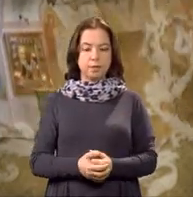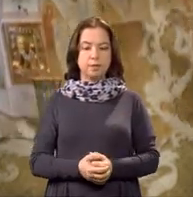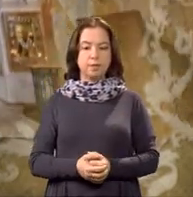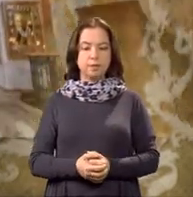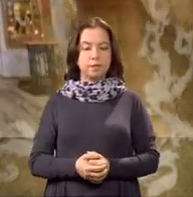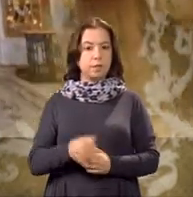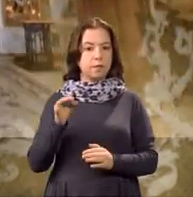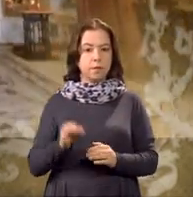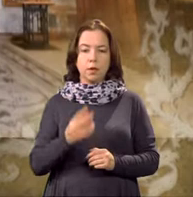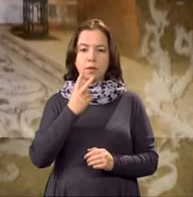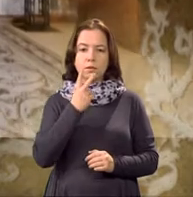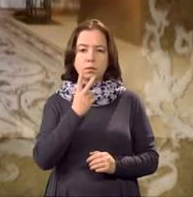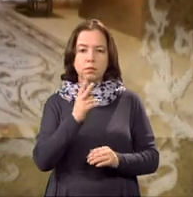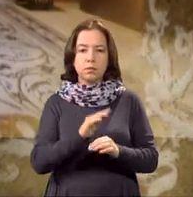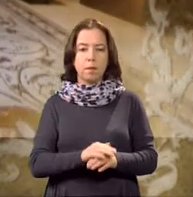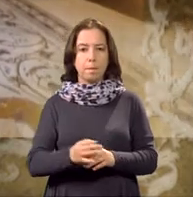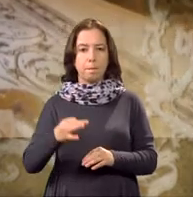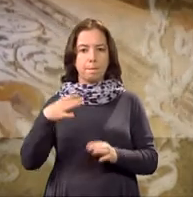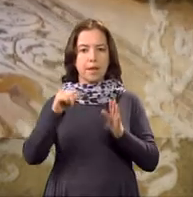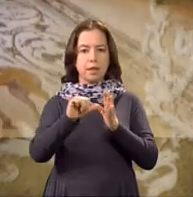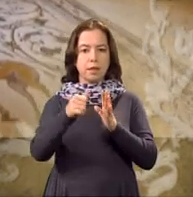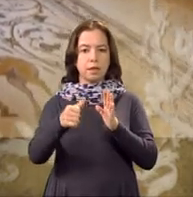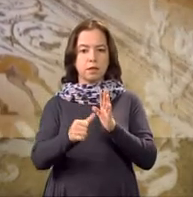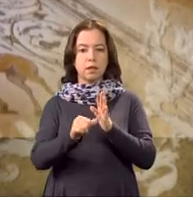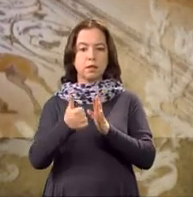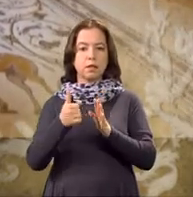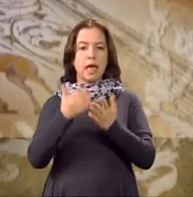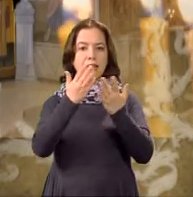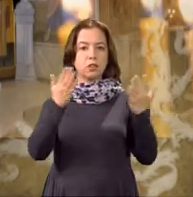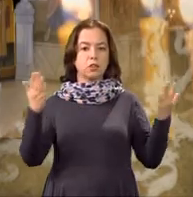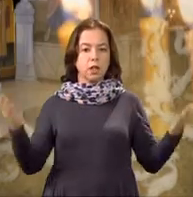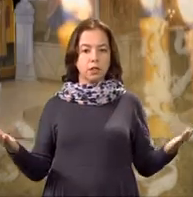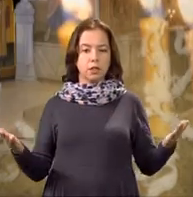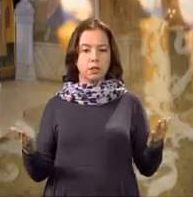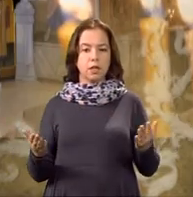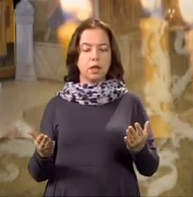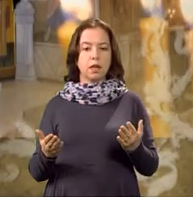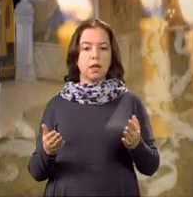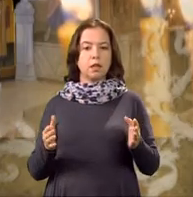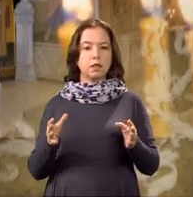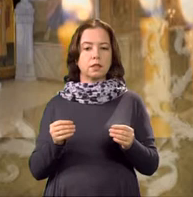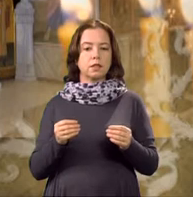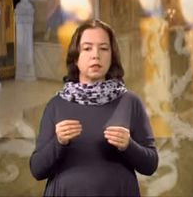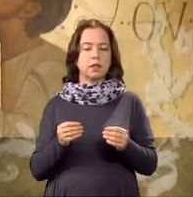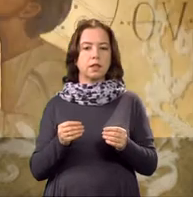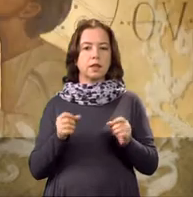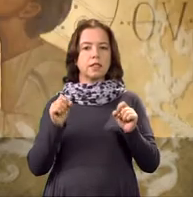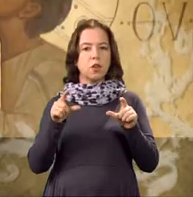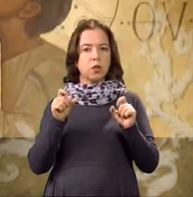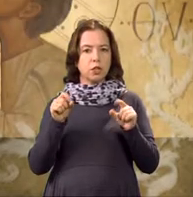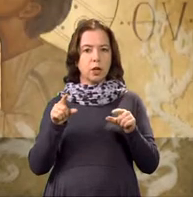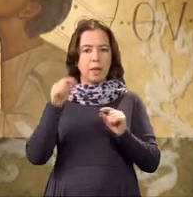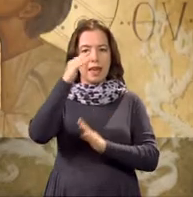В око впадає білий, різьблений у візантійському стилі іконостас, значе відлитими із золота